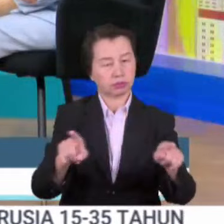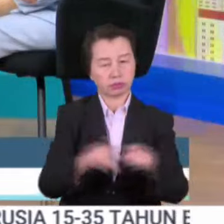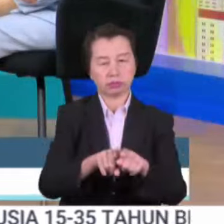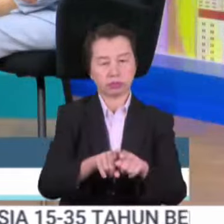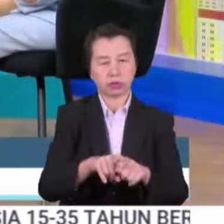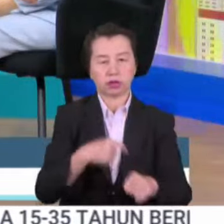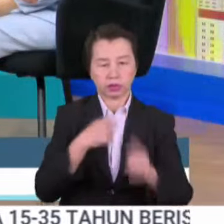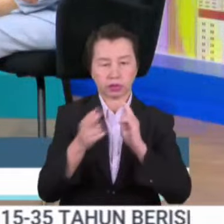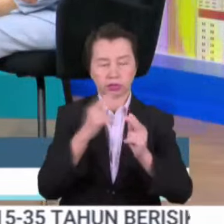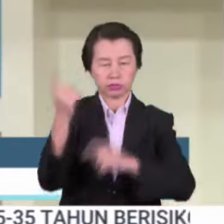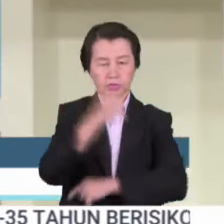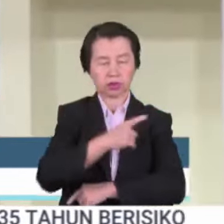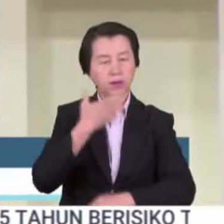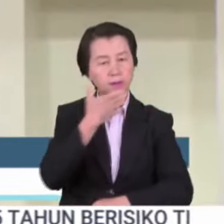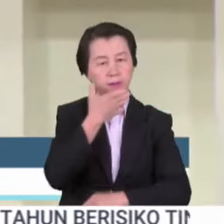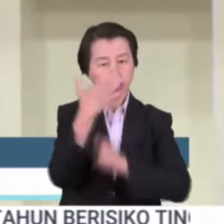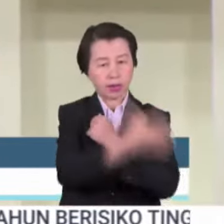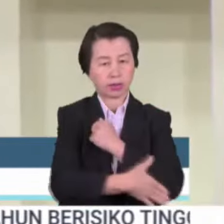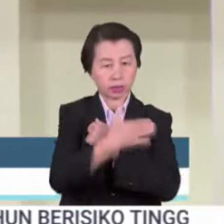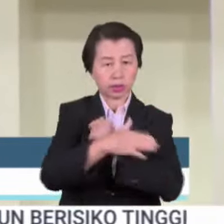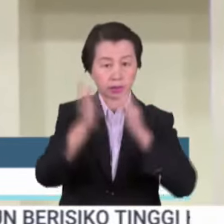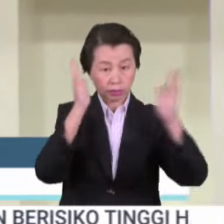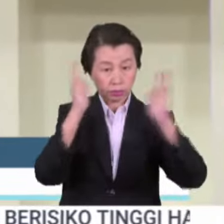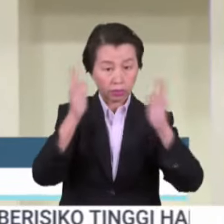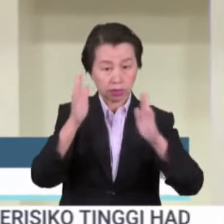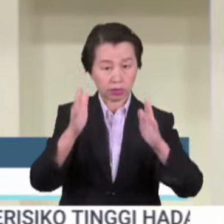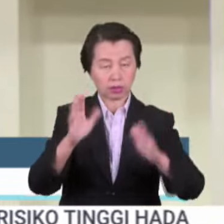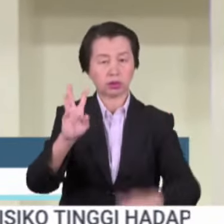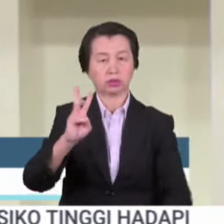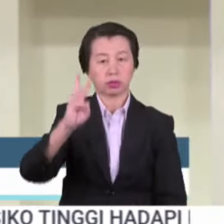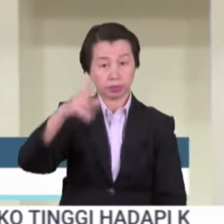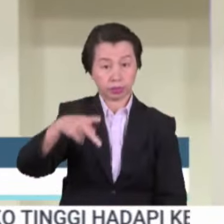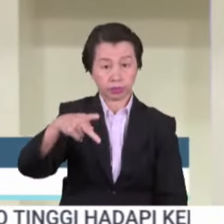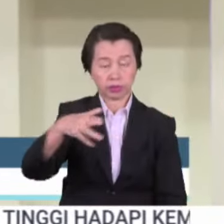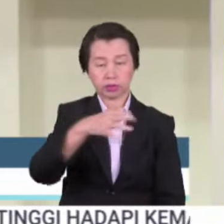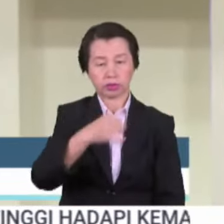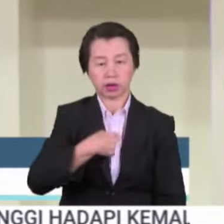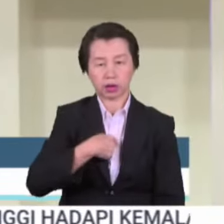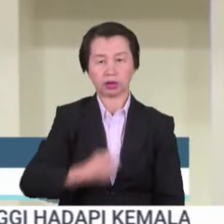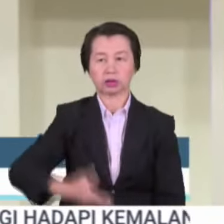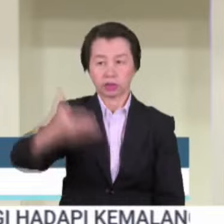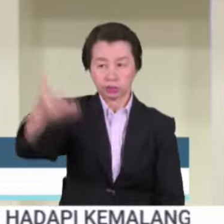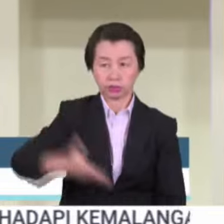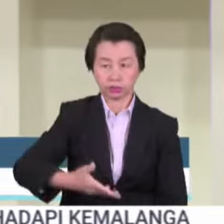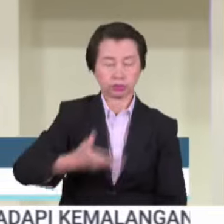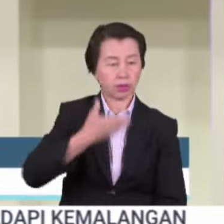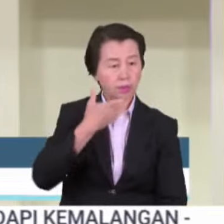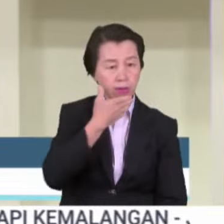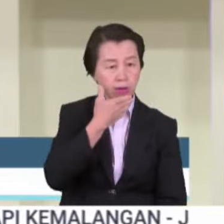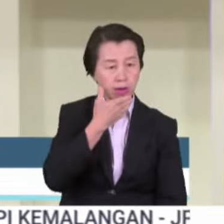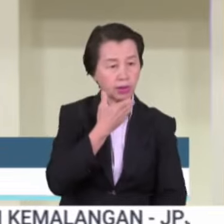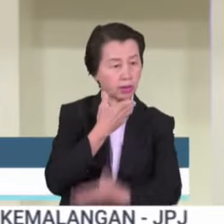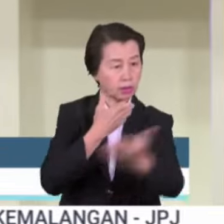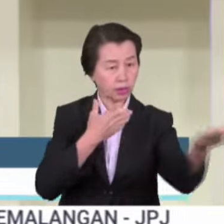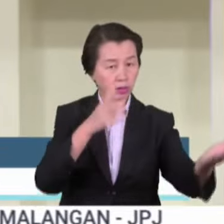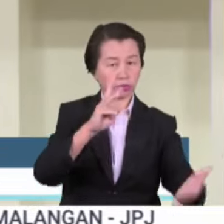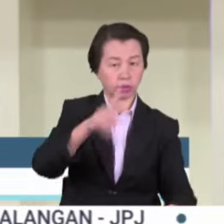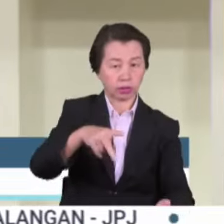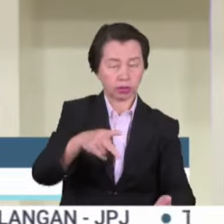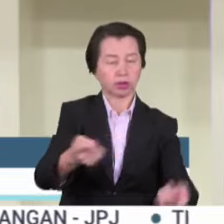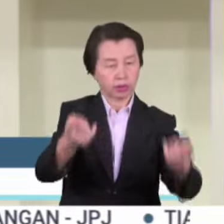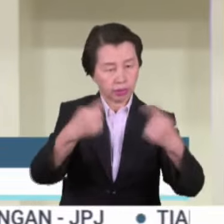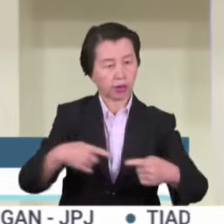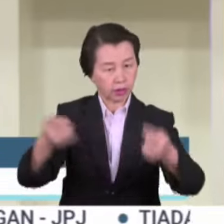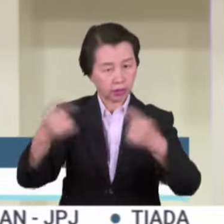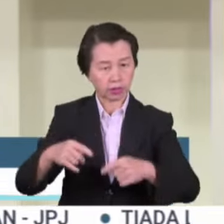saya ucapkan hari beliau negara Kepada beliau di wilayah sekutuan dan saya jemput beliau-beliau ular sekutuan bersama